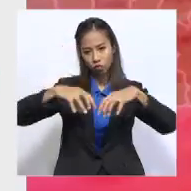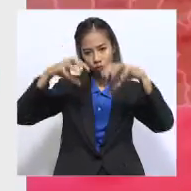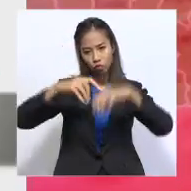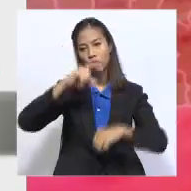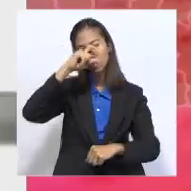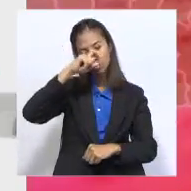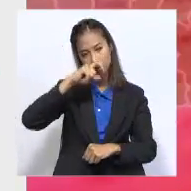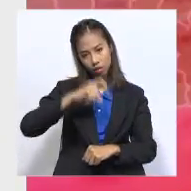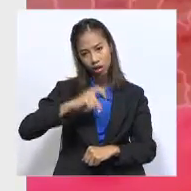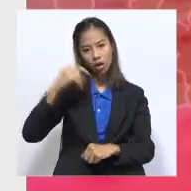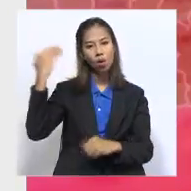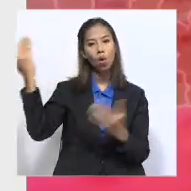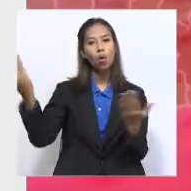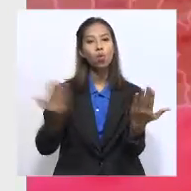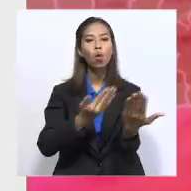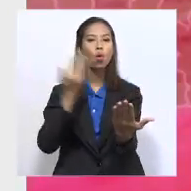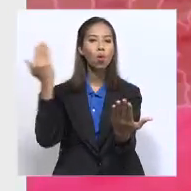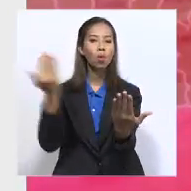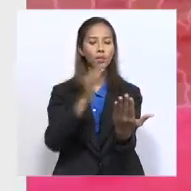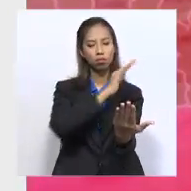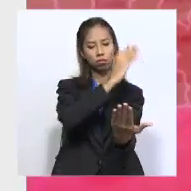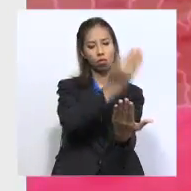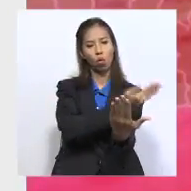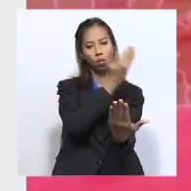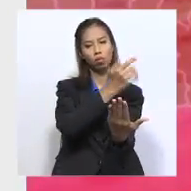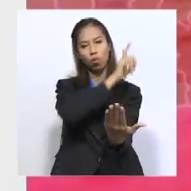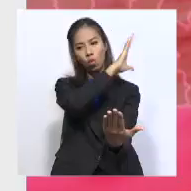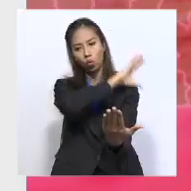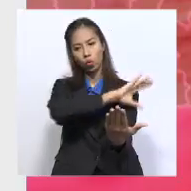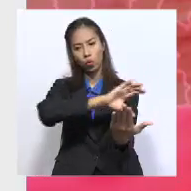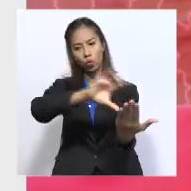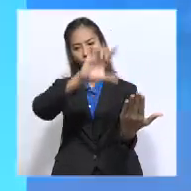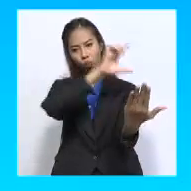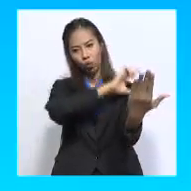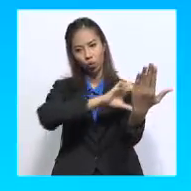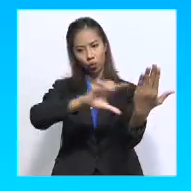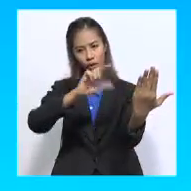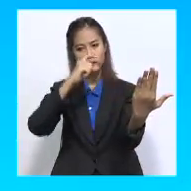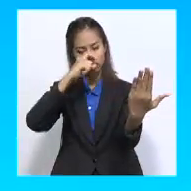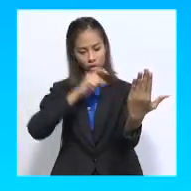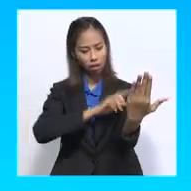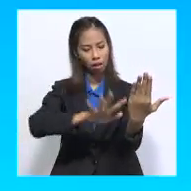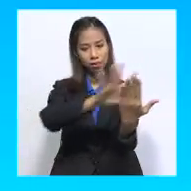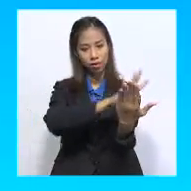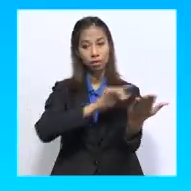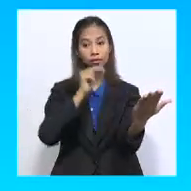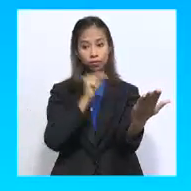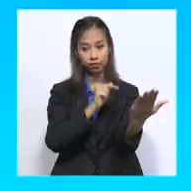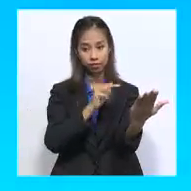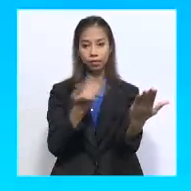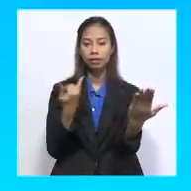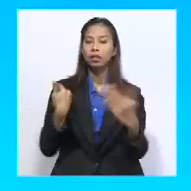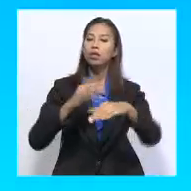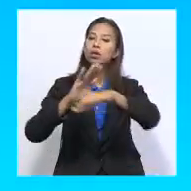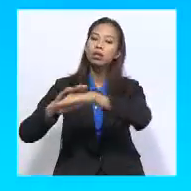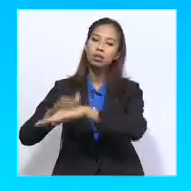นไทยได้เปลี่ยนเป็นลมตะวันตกเฉียงใต้พัดพาความชื้นจากทะเลอันดามันเข้ามาปกคลุมประเทศไทยทั้งนี้นะท่านอธิบดีก็ยัง